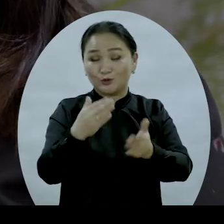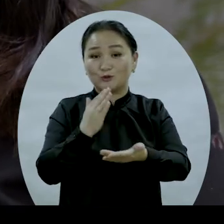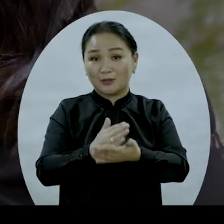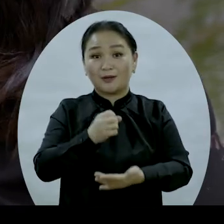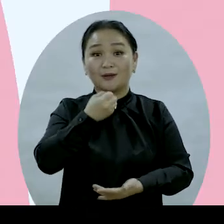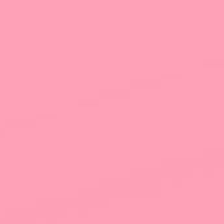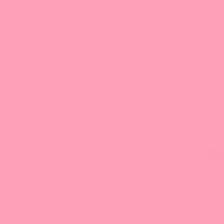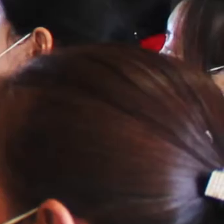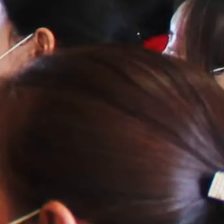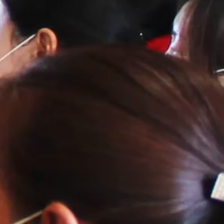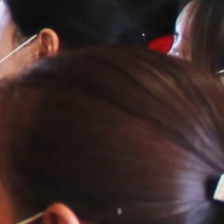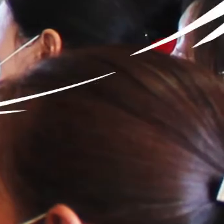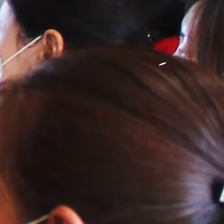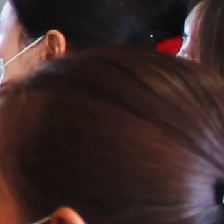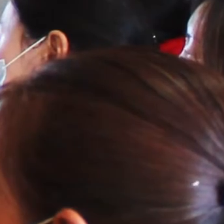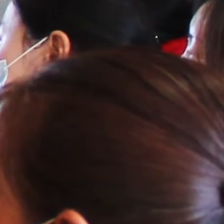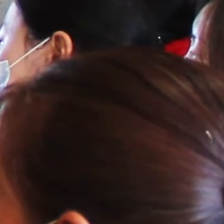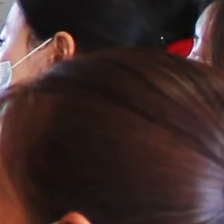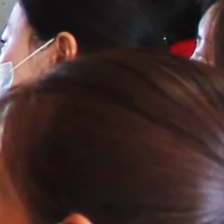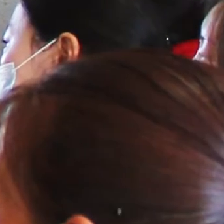гэдгийг цохон зүйтэй.